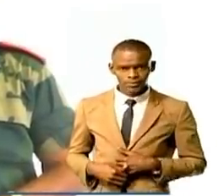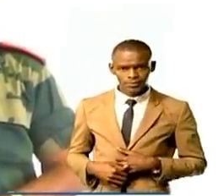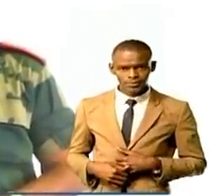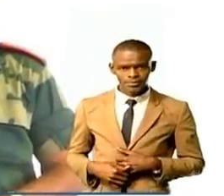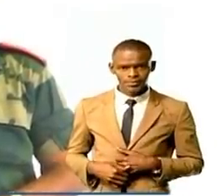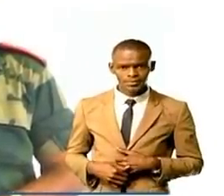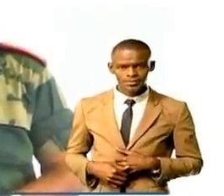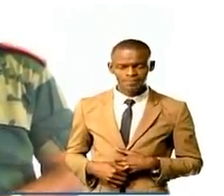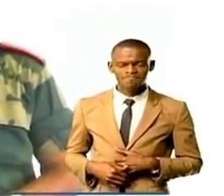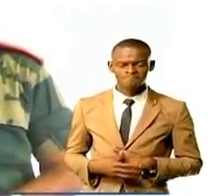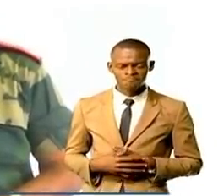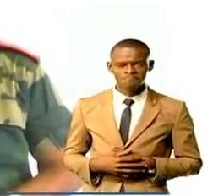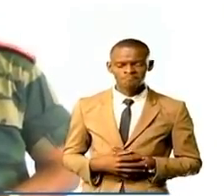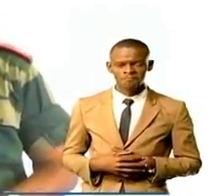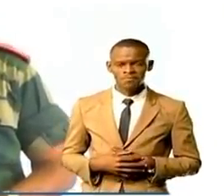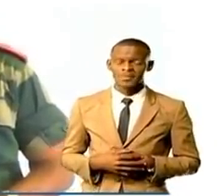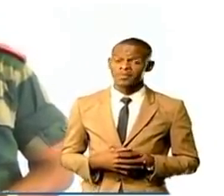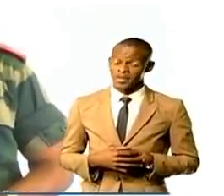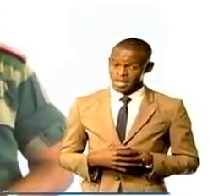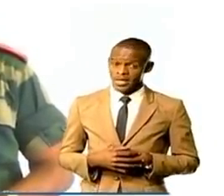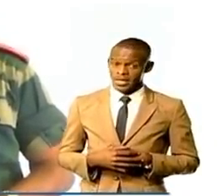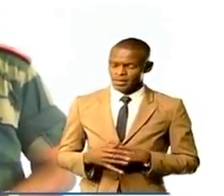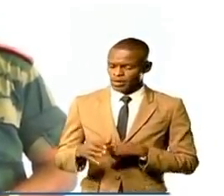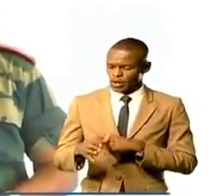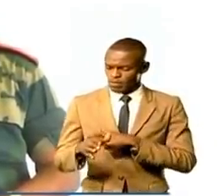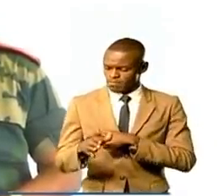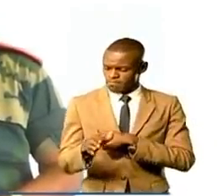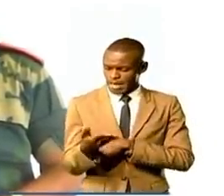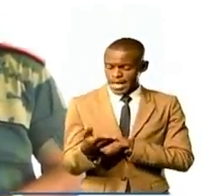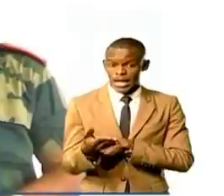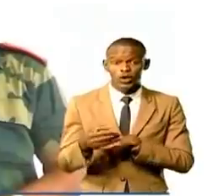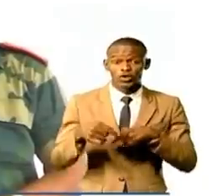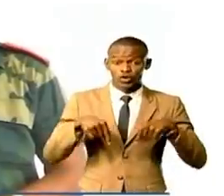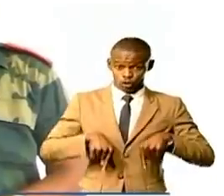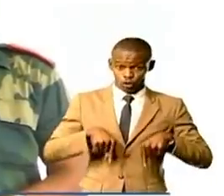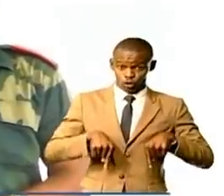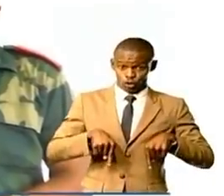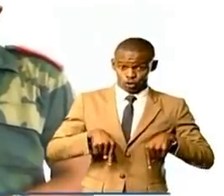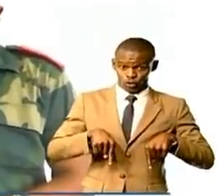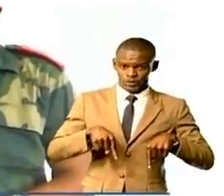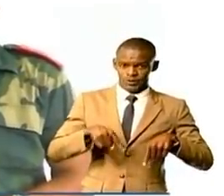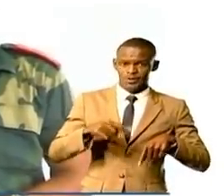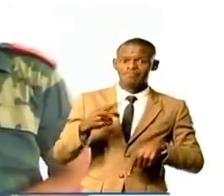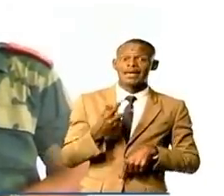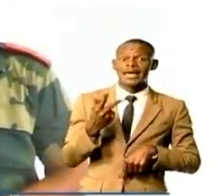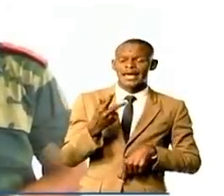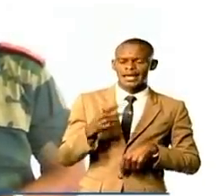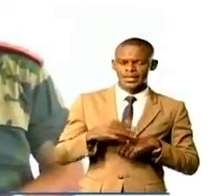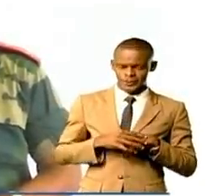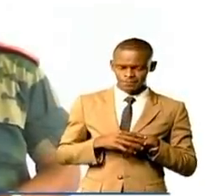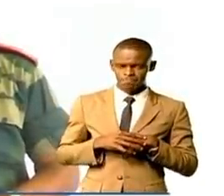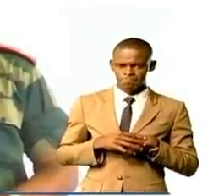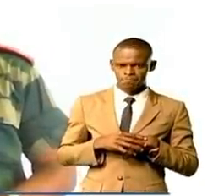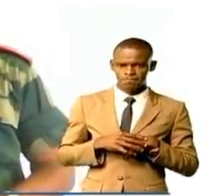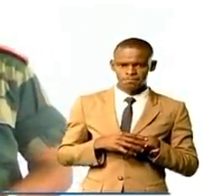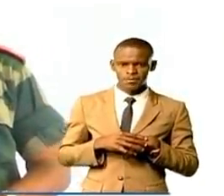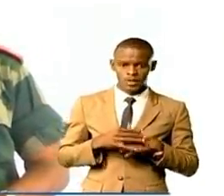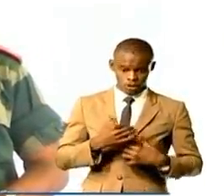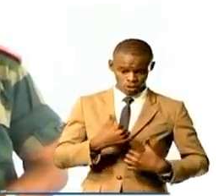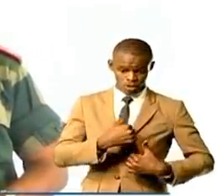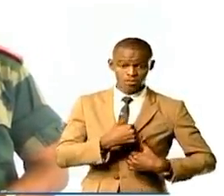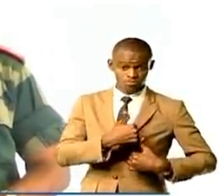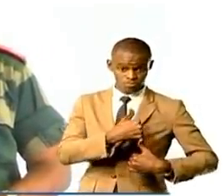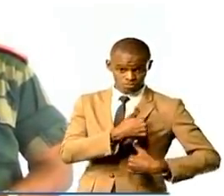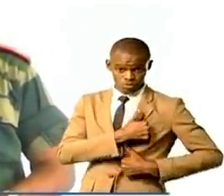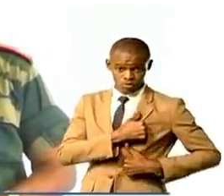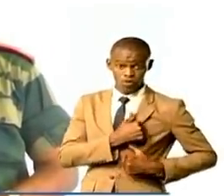M23. Le matin de ce mercredi 25 mai 2022, les positions des FARDC de Kibumba